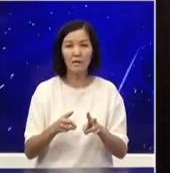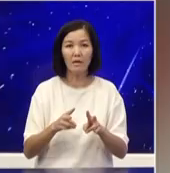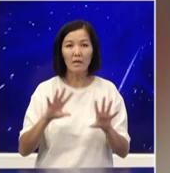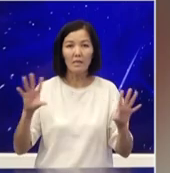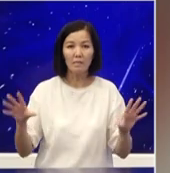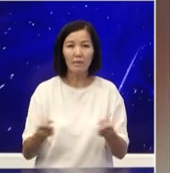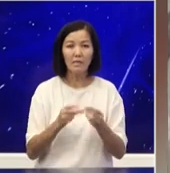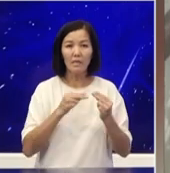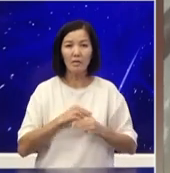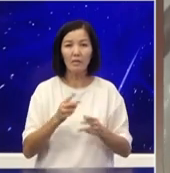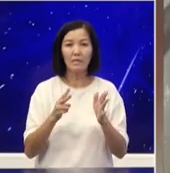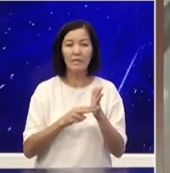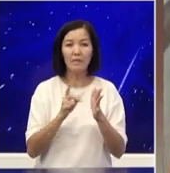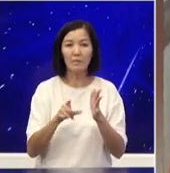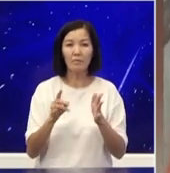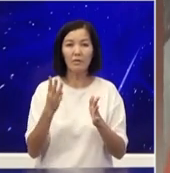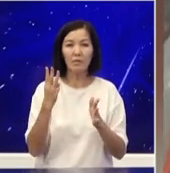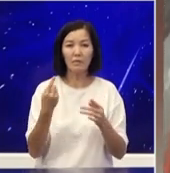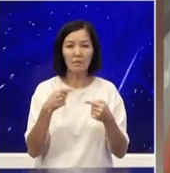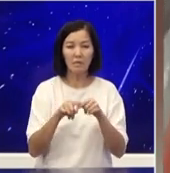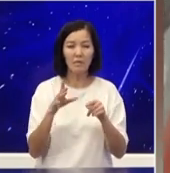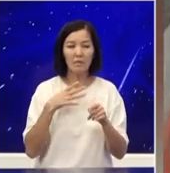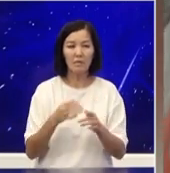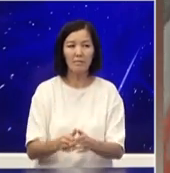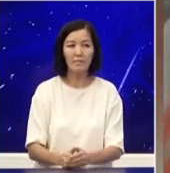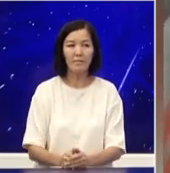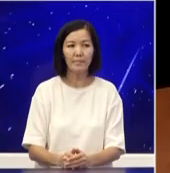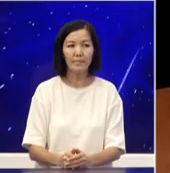работ было привлечено 7 спасателей и 3 единицы техники.